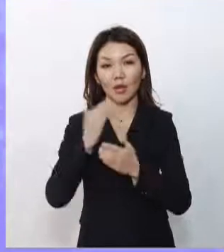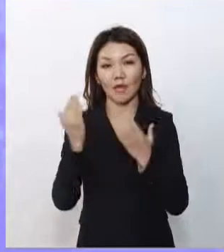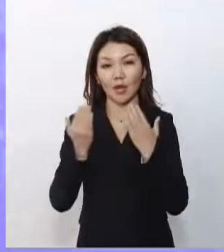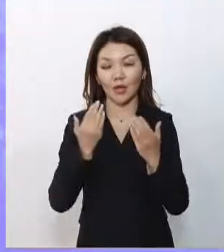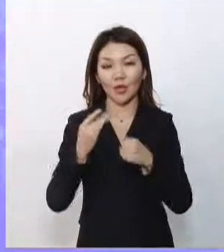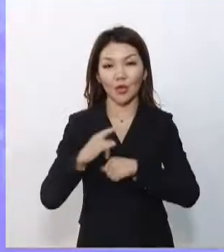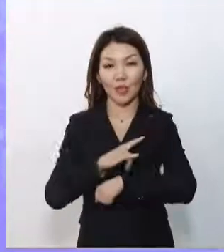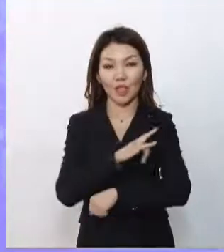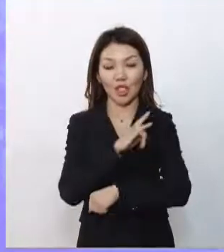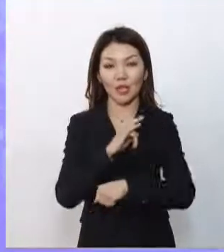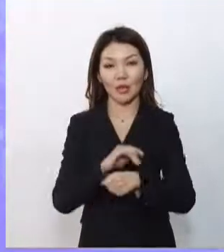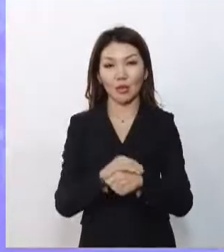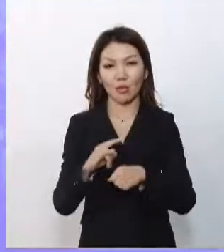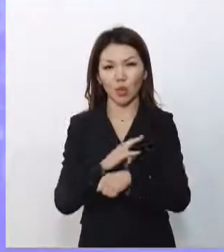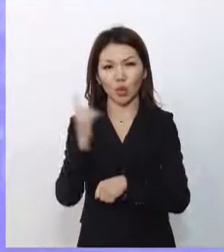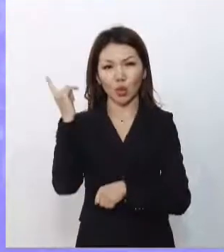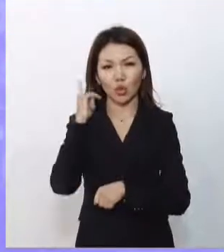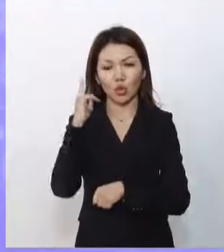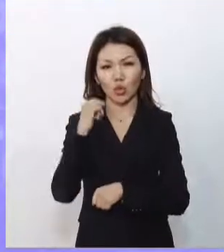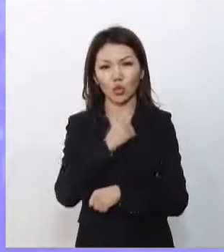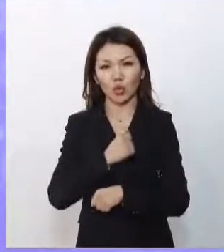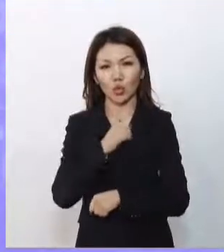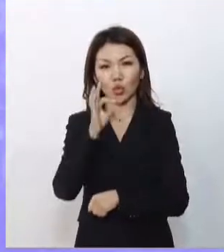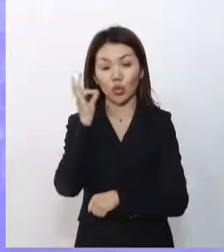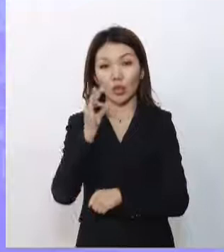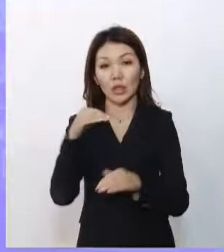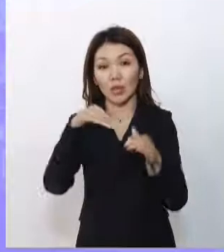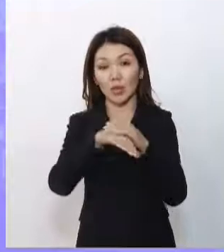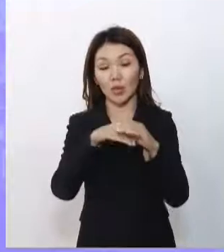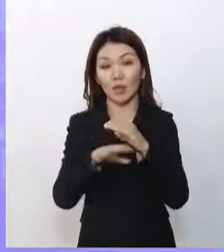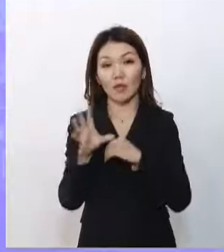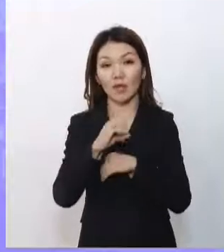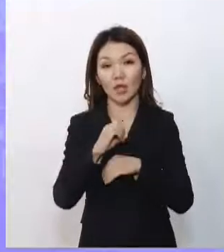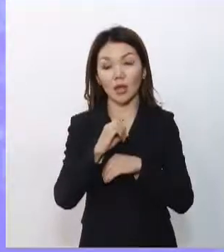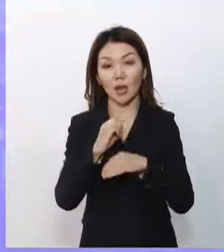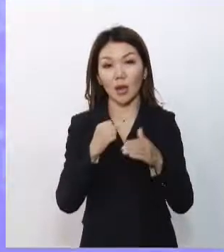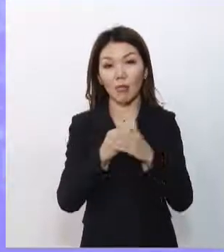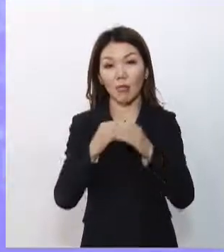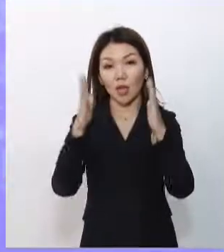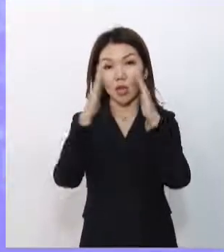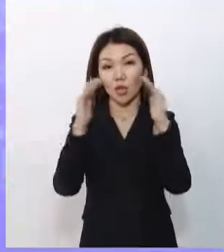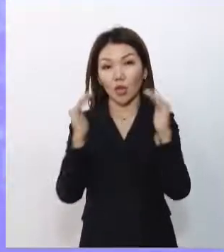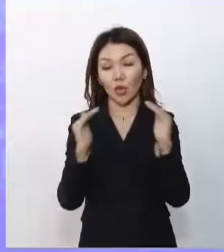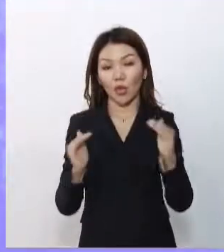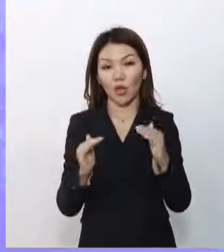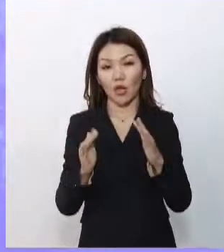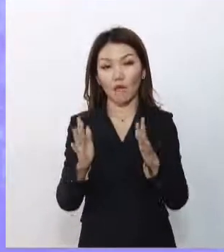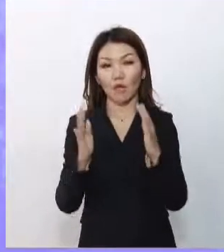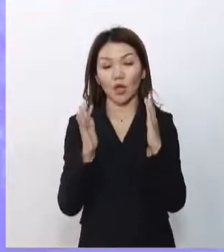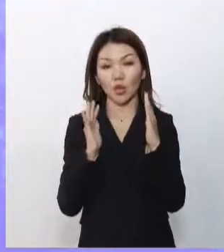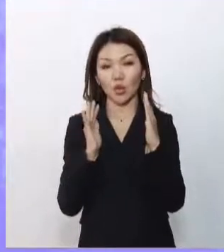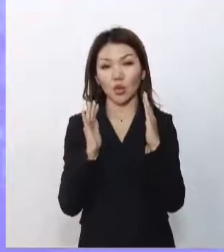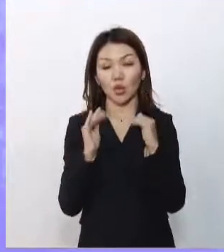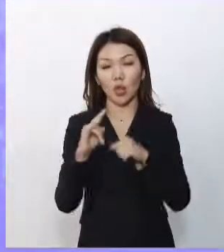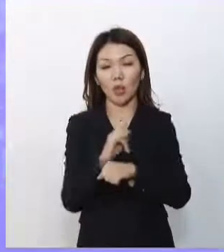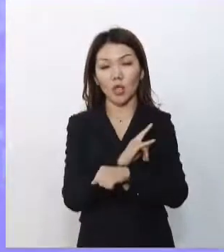Мыши услышали злую лису и спрятались все под елкой в лесу. Мышек